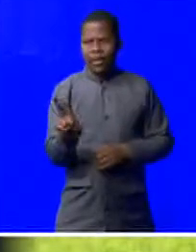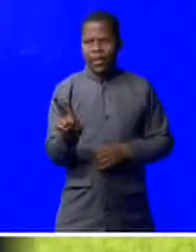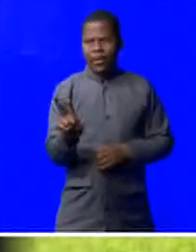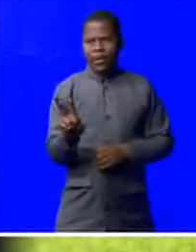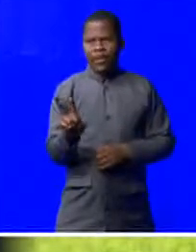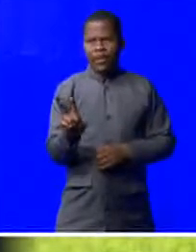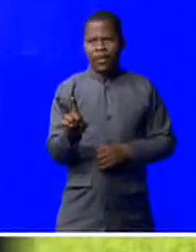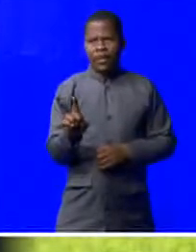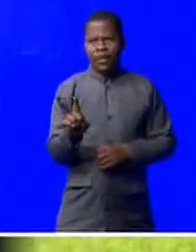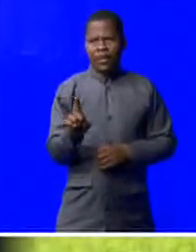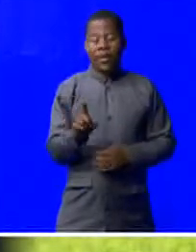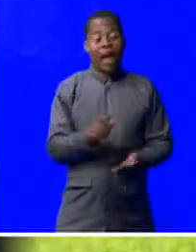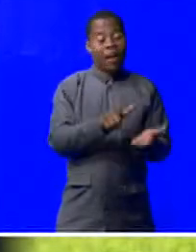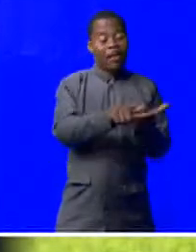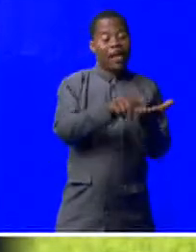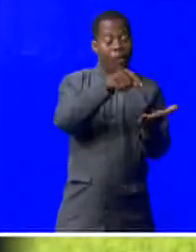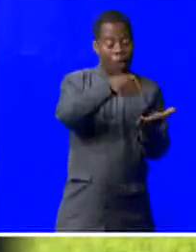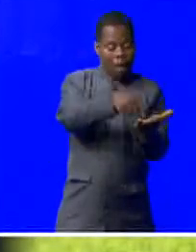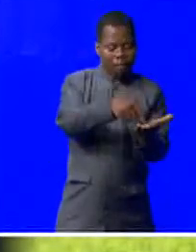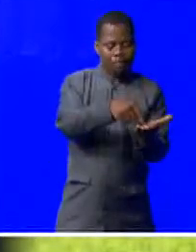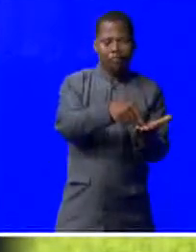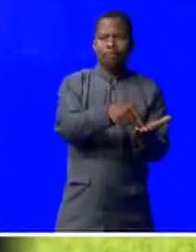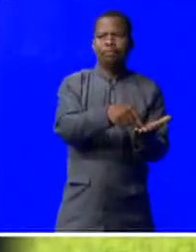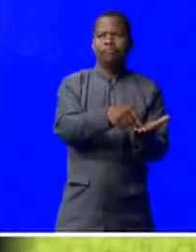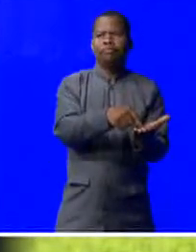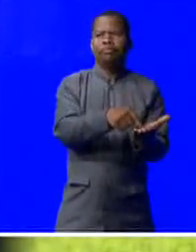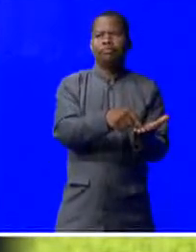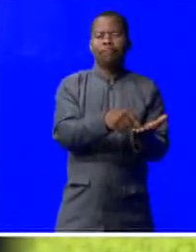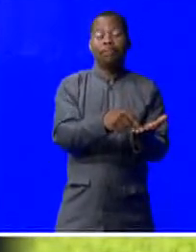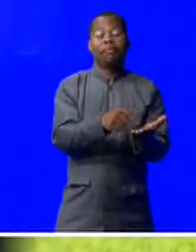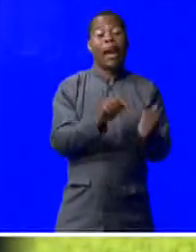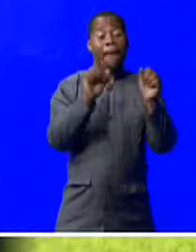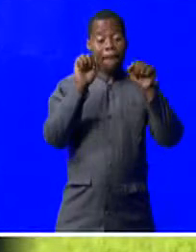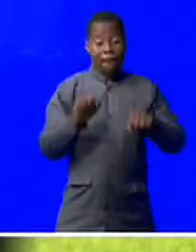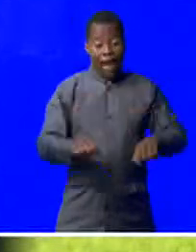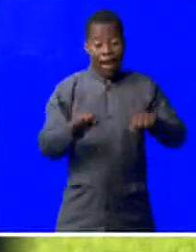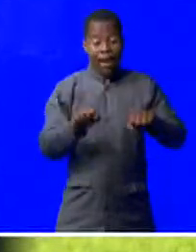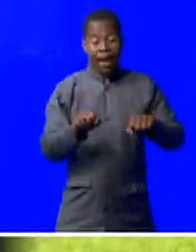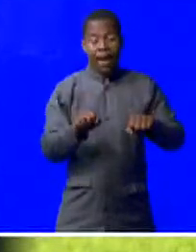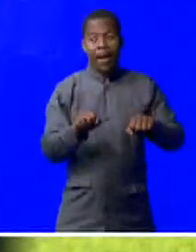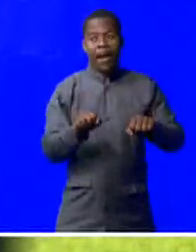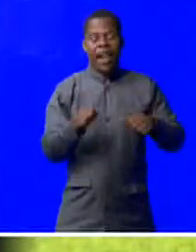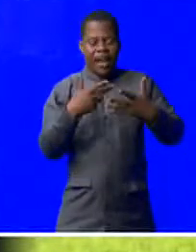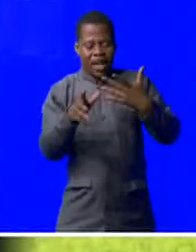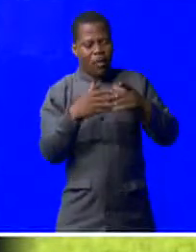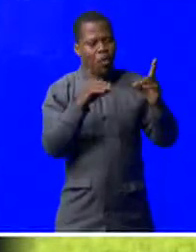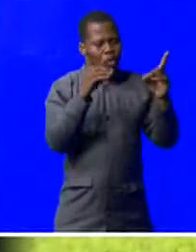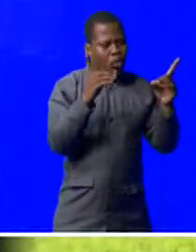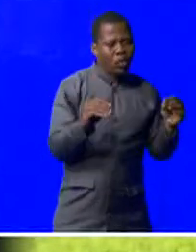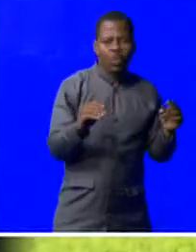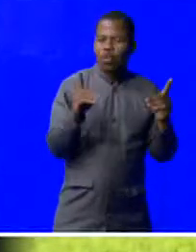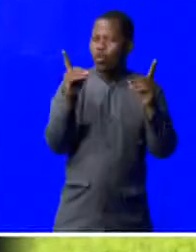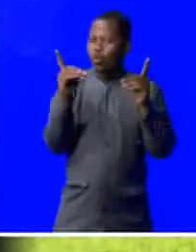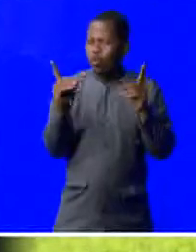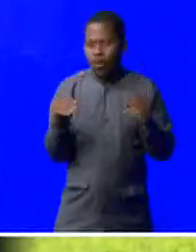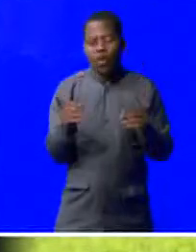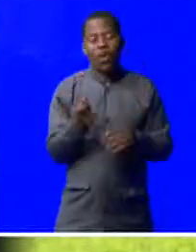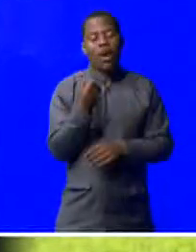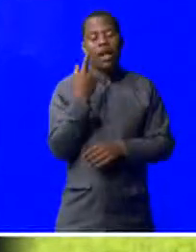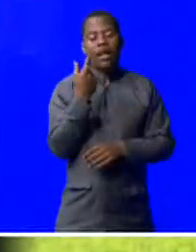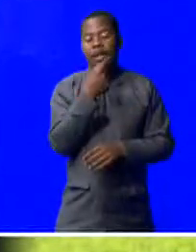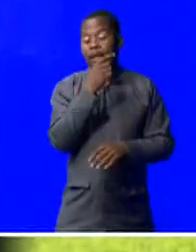nesiqiniseko ukuthi imithetho yethu itawuvuma lokuthi letinfo lesifuna kudenta